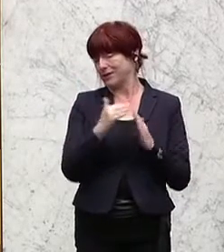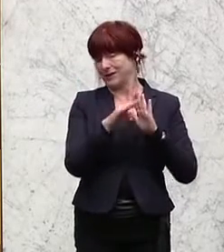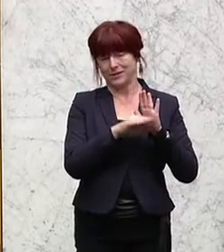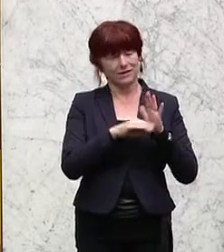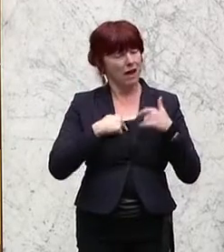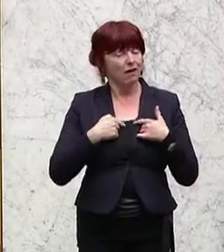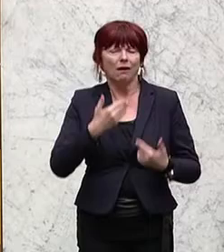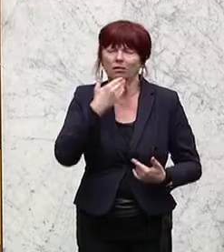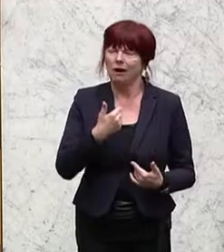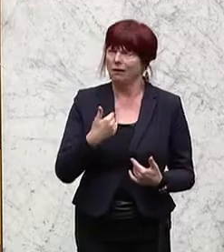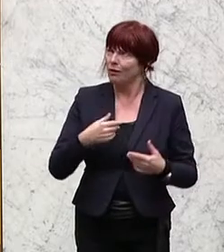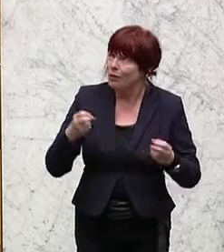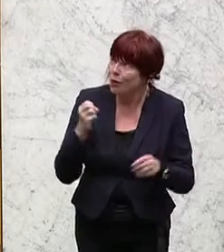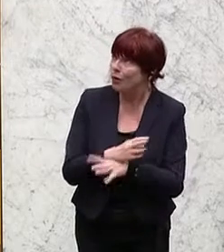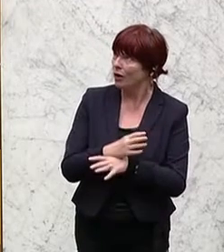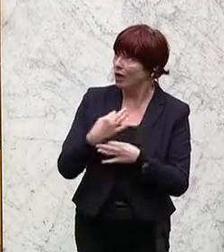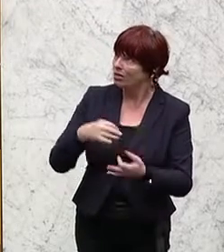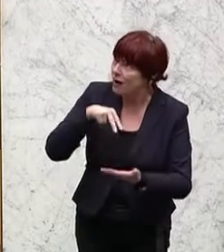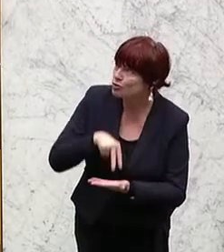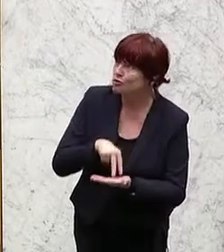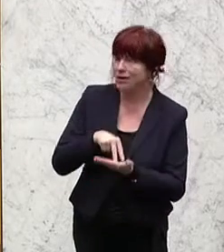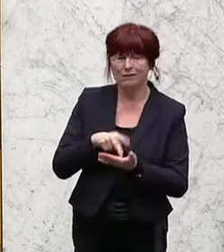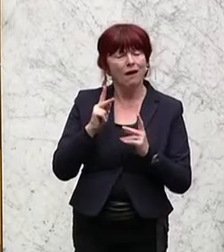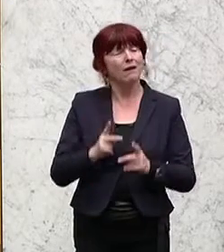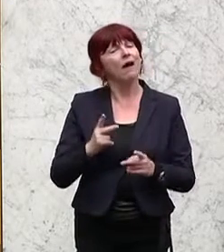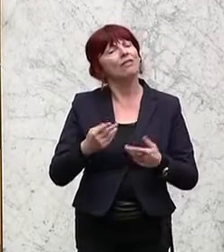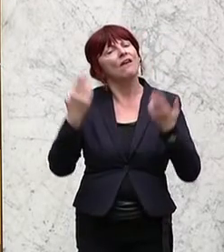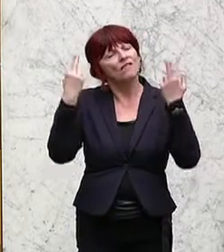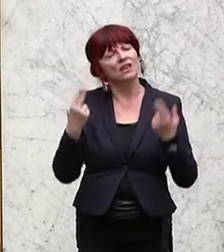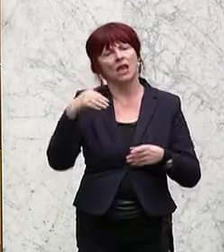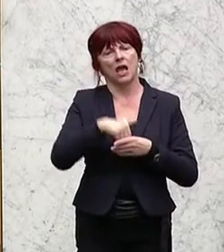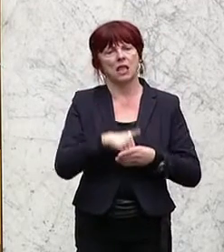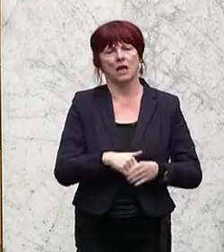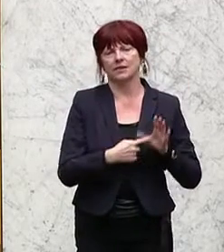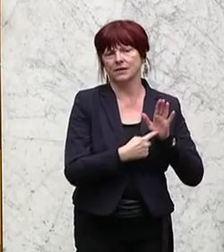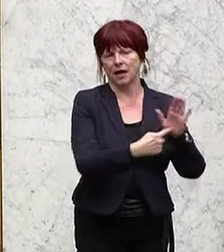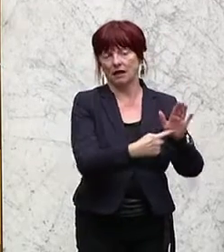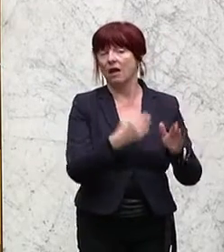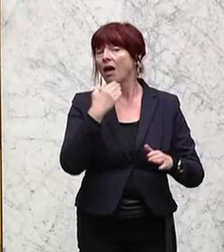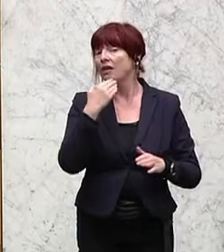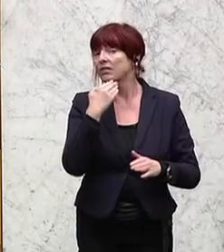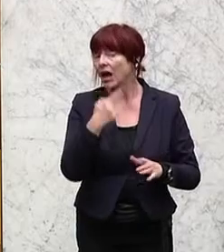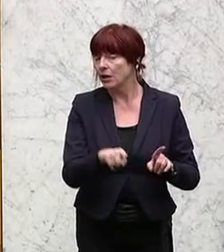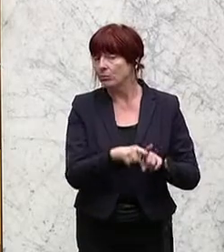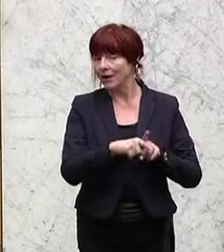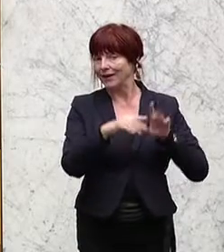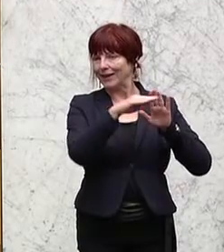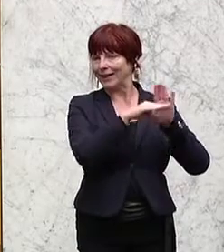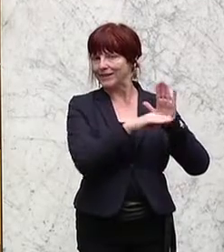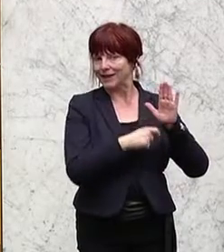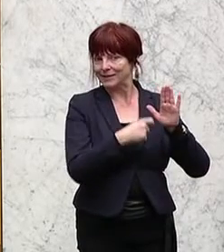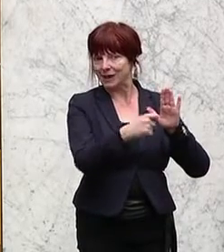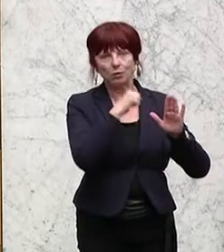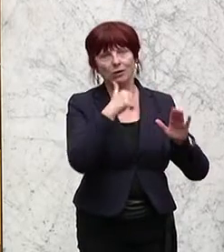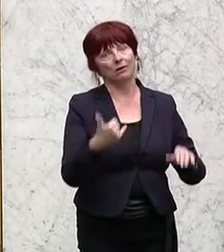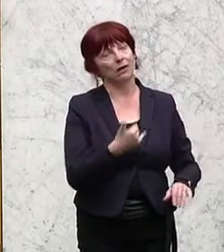glücklich, dass ich hier stehen darf und Ihnen die wesentlichsten Inhalte auch vorstellen darf. Dankbar und glücklich in der Gesetzgebung ist man nicht immer über die Dinge,